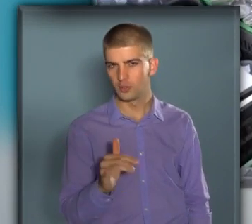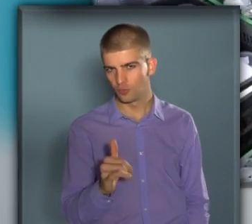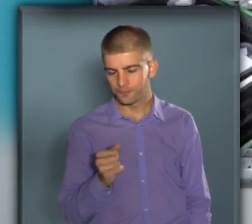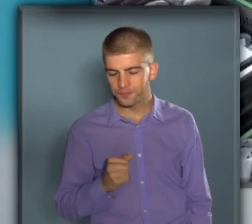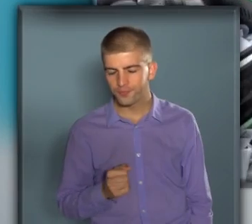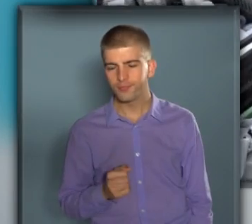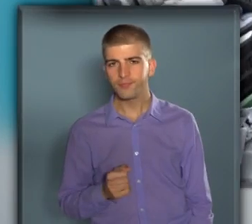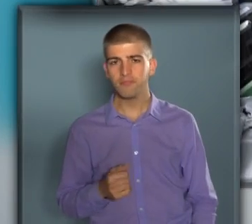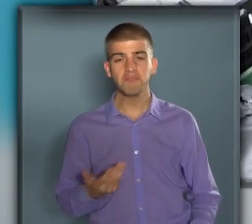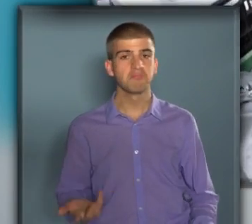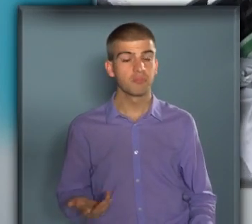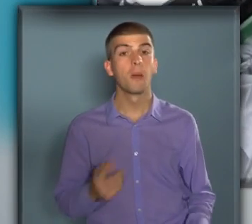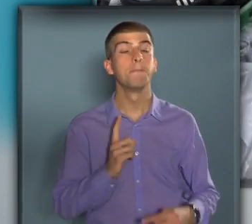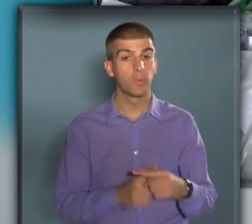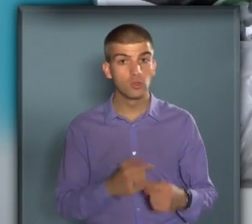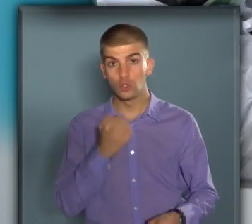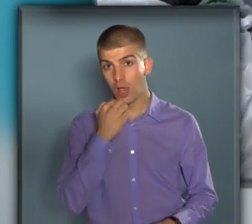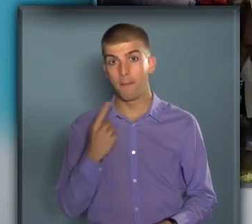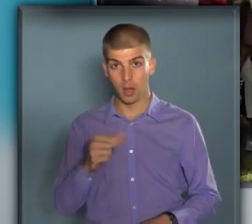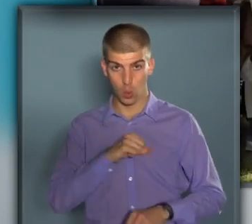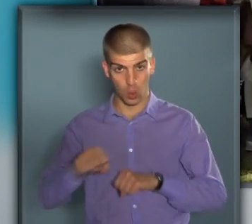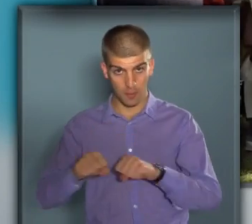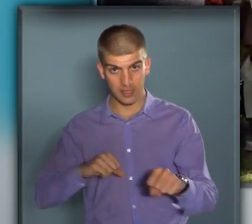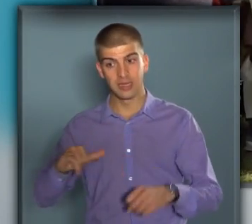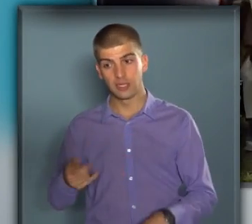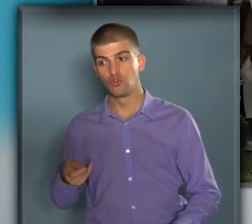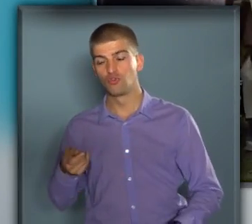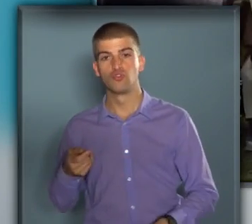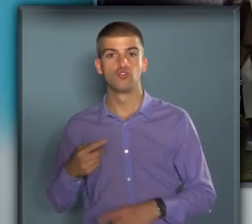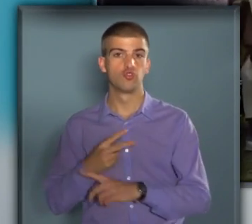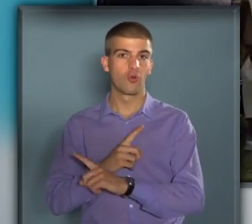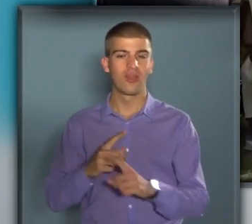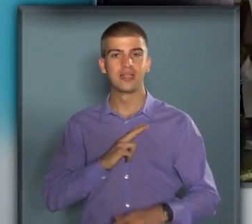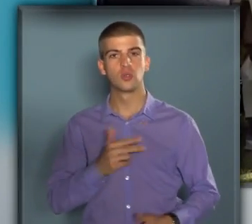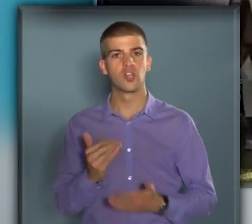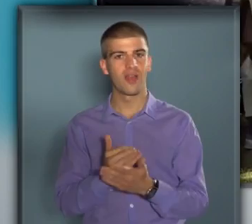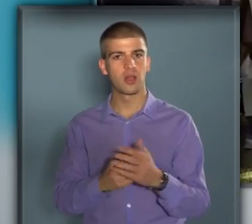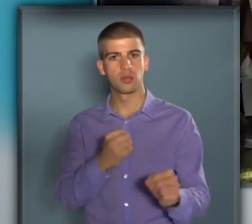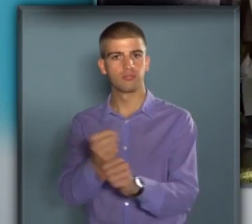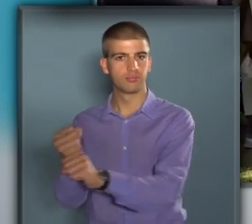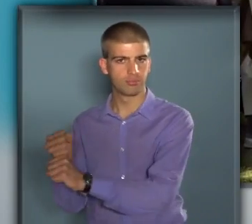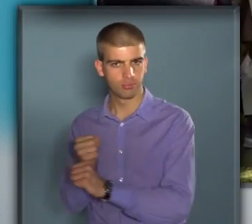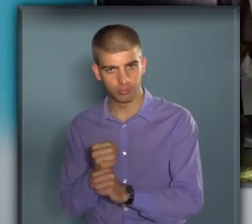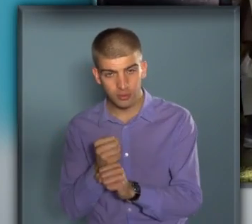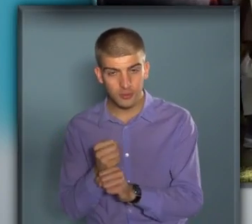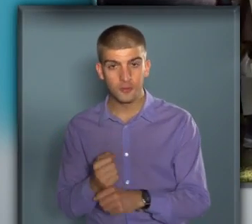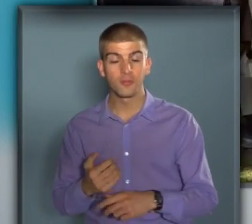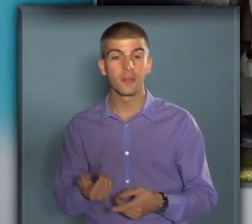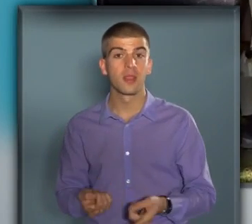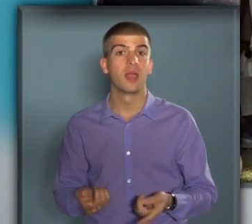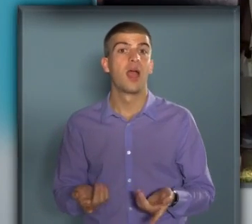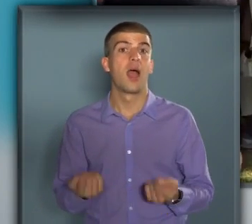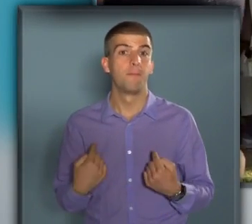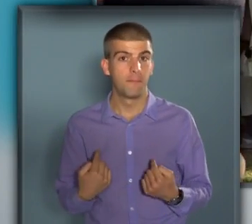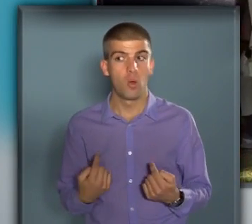a szeretetszolgálattal, miközben saját maga is ellát egy csomó olyan szociális feladatot, amely